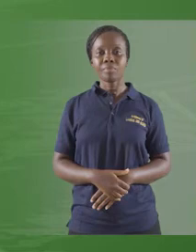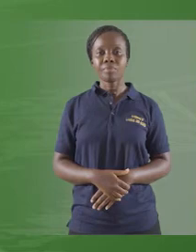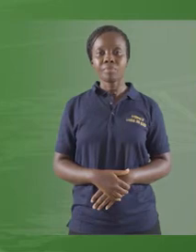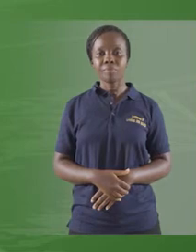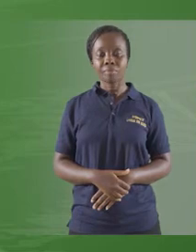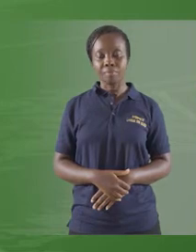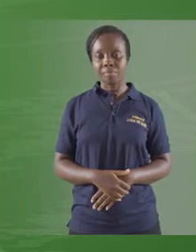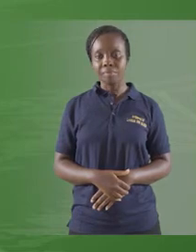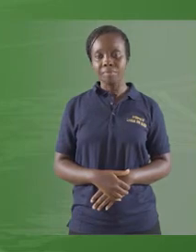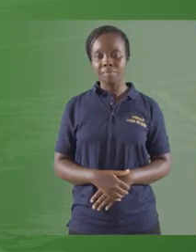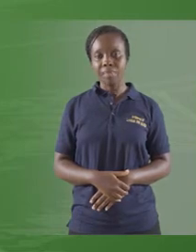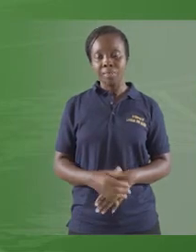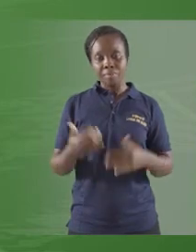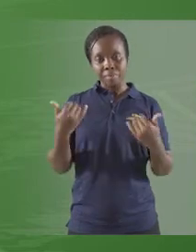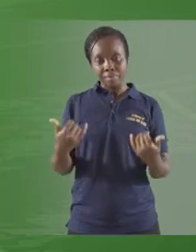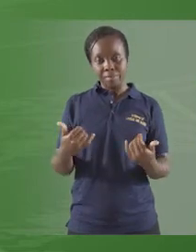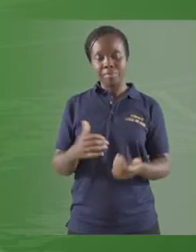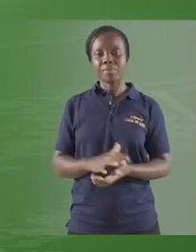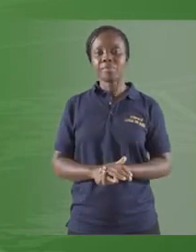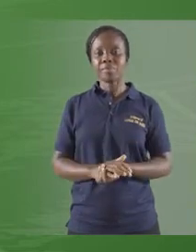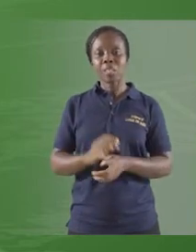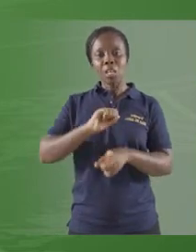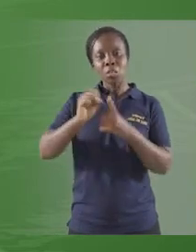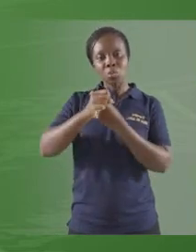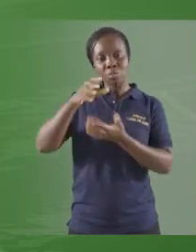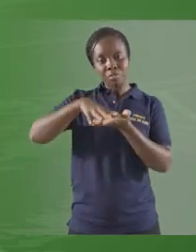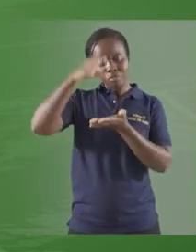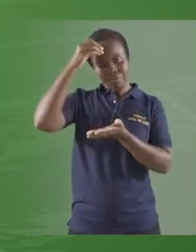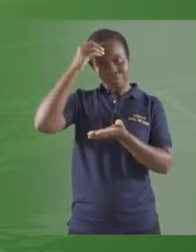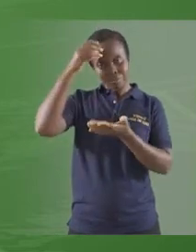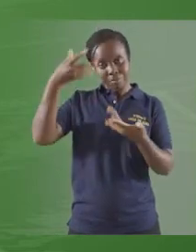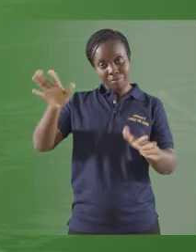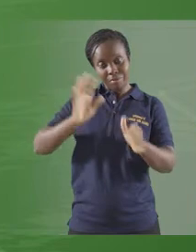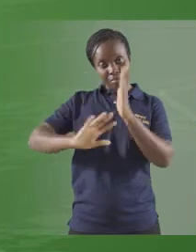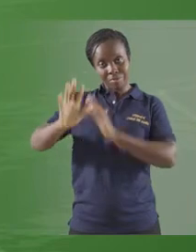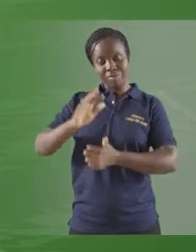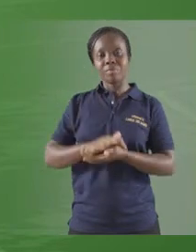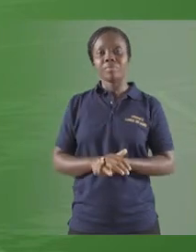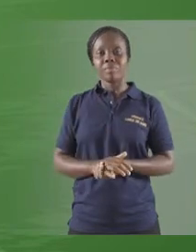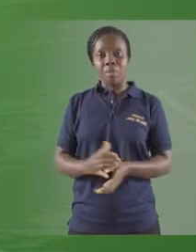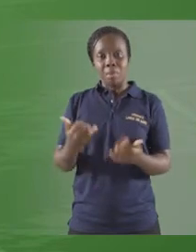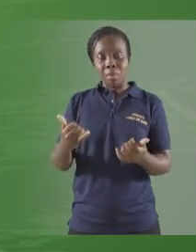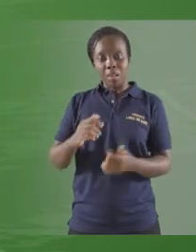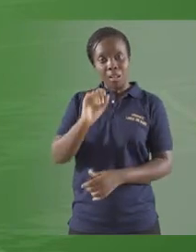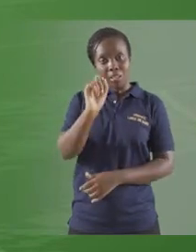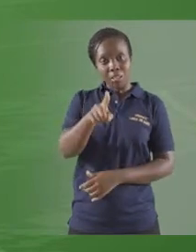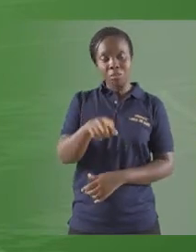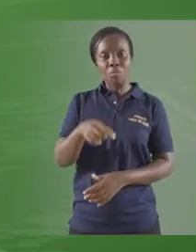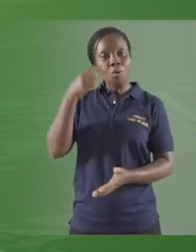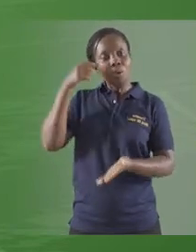À partir donc de notre situation d'apprentissage, quel constat on